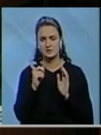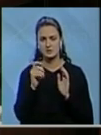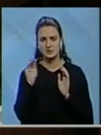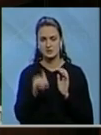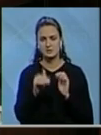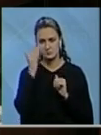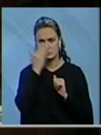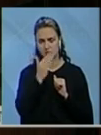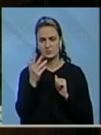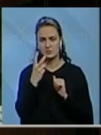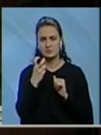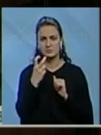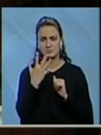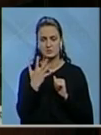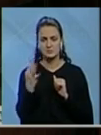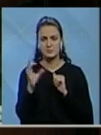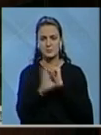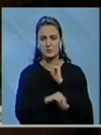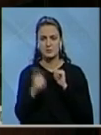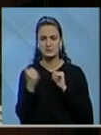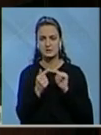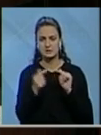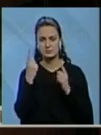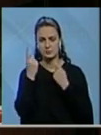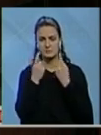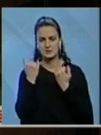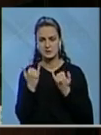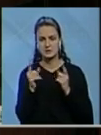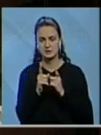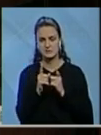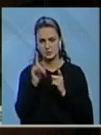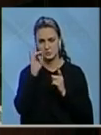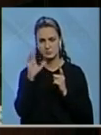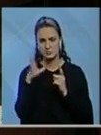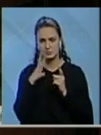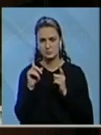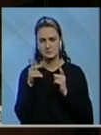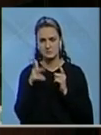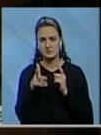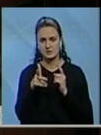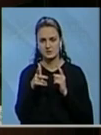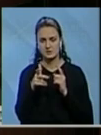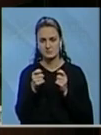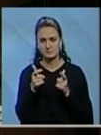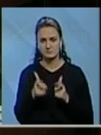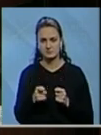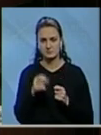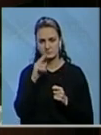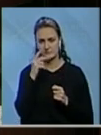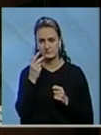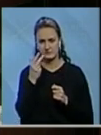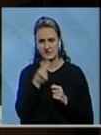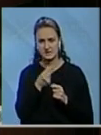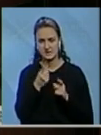მოსახლეზე 253-ია ბოლო კვირის ინფორმაციით. დღესვე ასევე ცნობილი გახდა, რომ 3000 შეკრა ვაქცინის